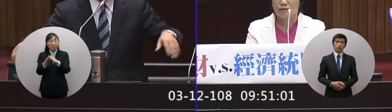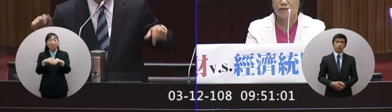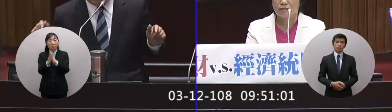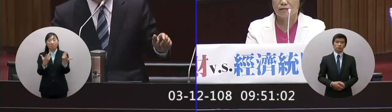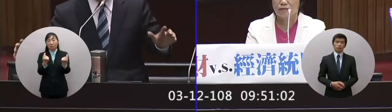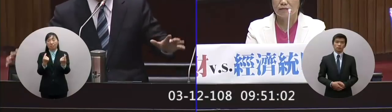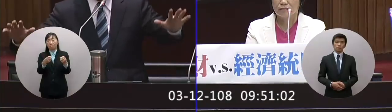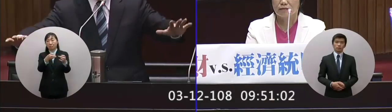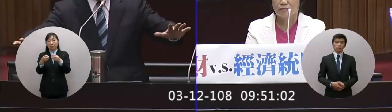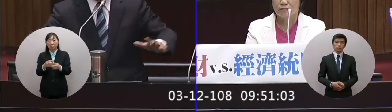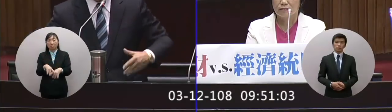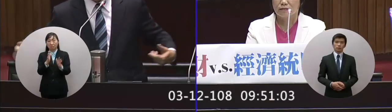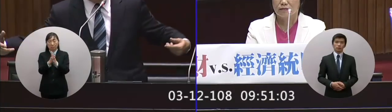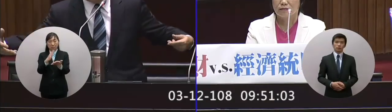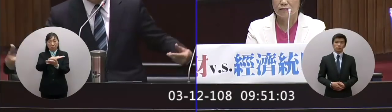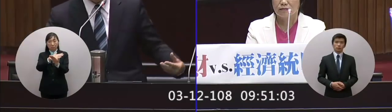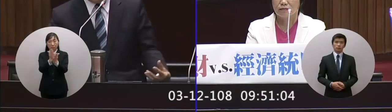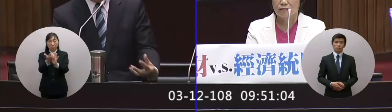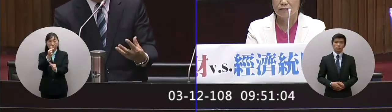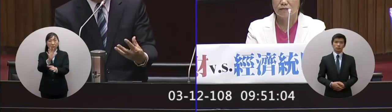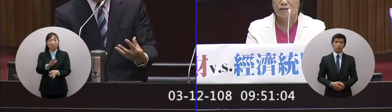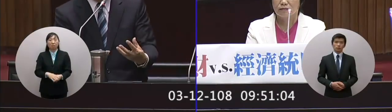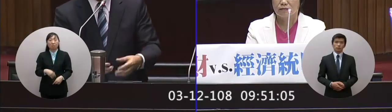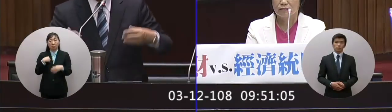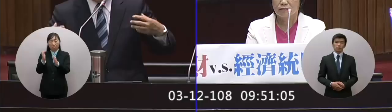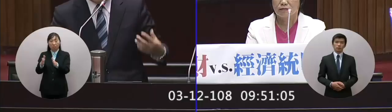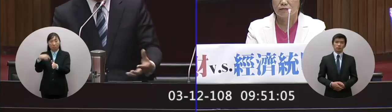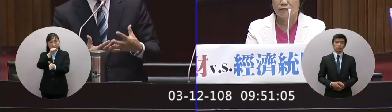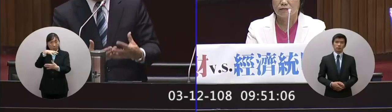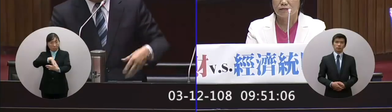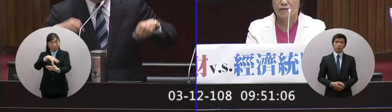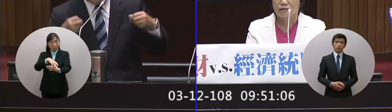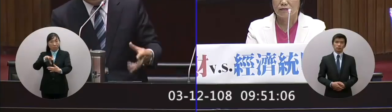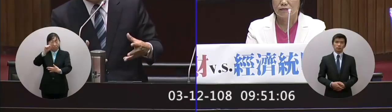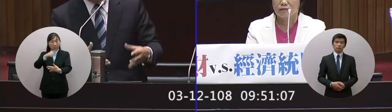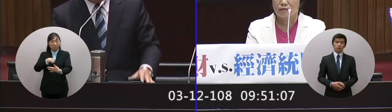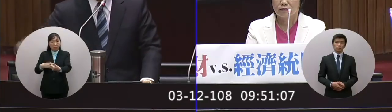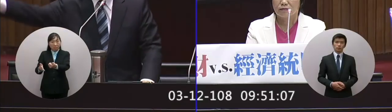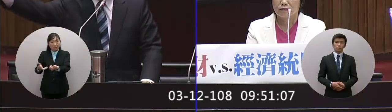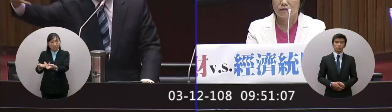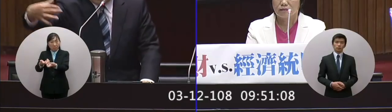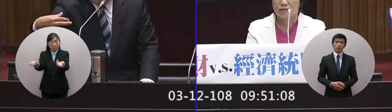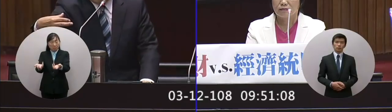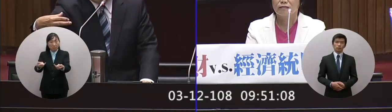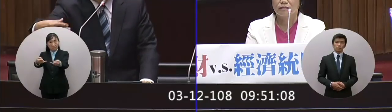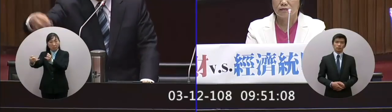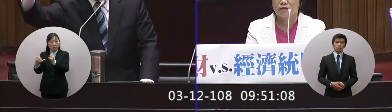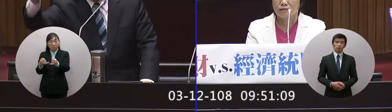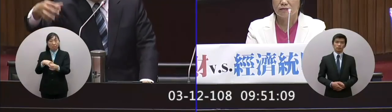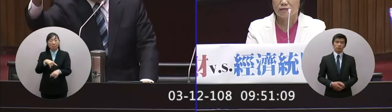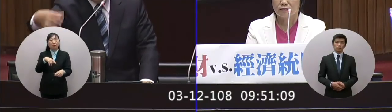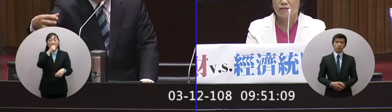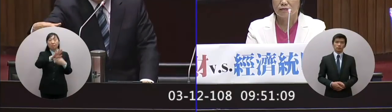通做，面面俱到，就从台湾内部给你分化，给你渗透，从台湾外